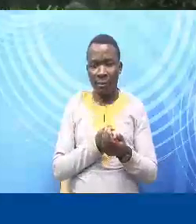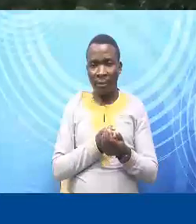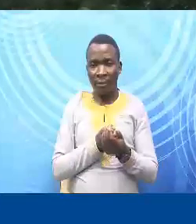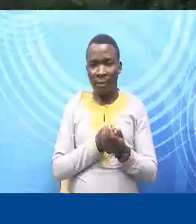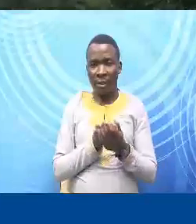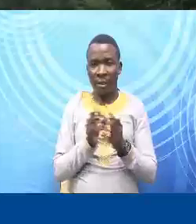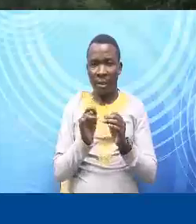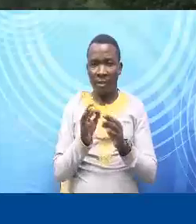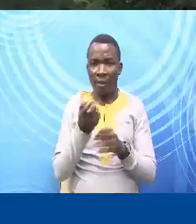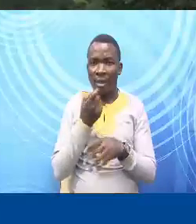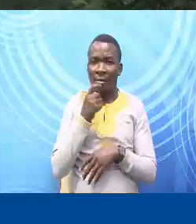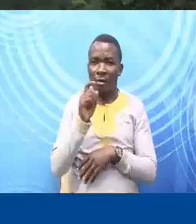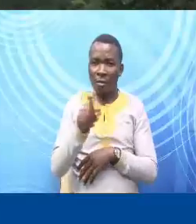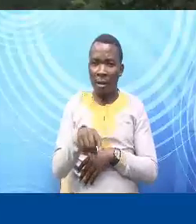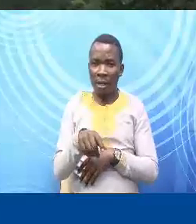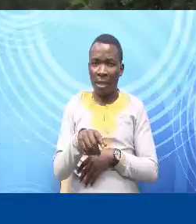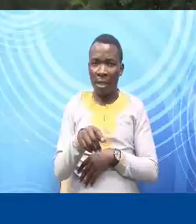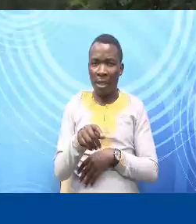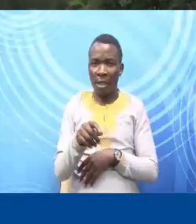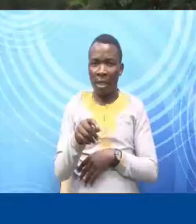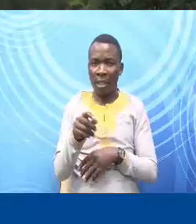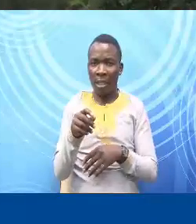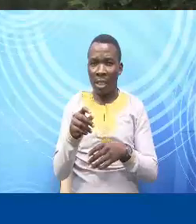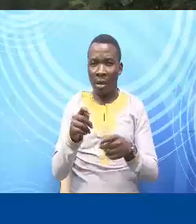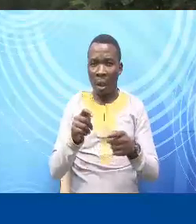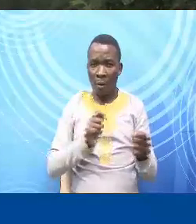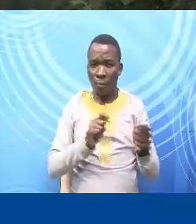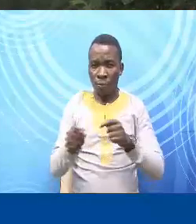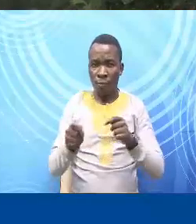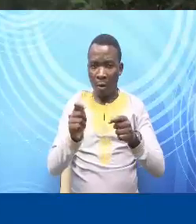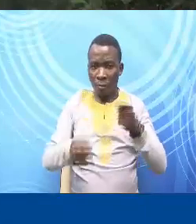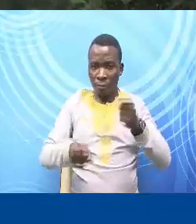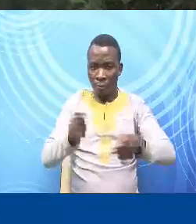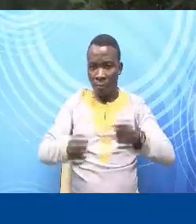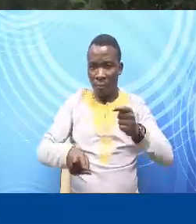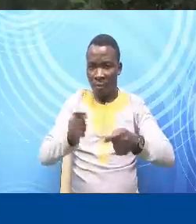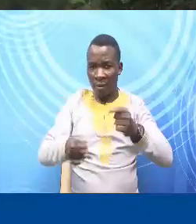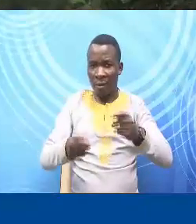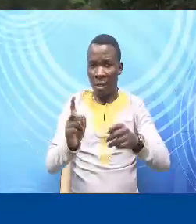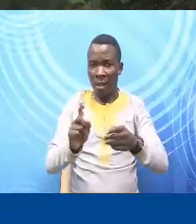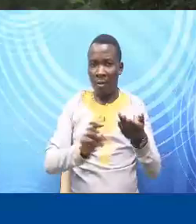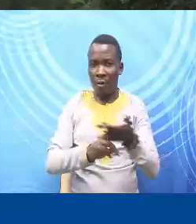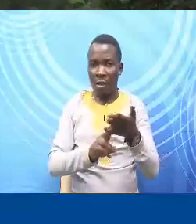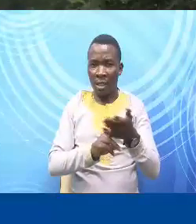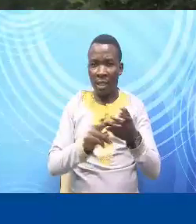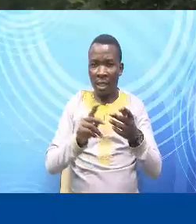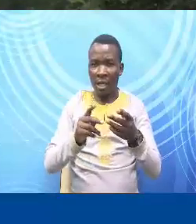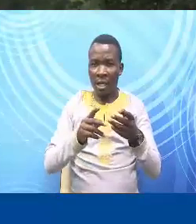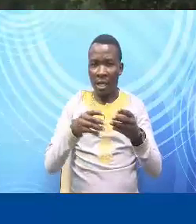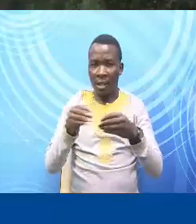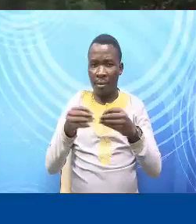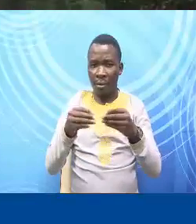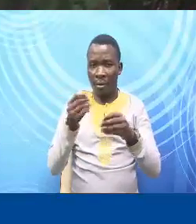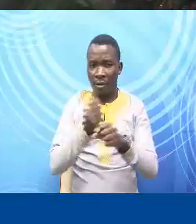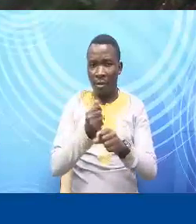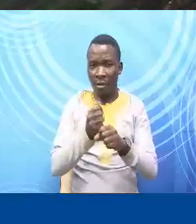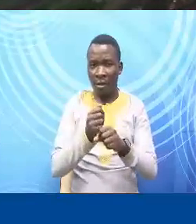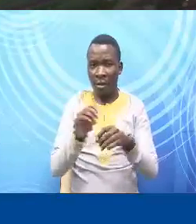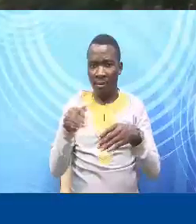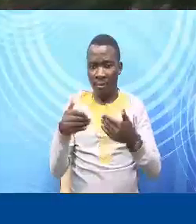iyo ari ngombwa ariko nka magician ntabwo twe dukoresha ibikoresho twakoze none isukari wakoze mu mucanga